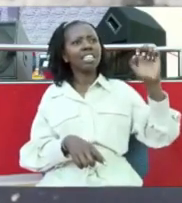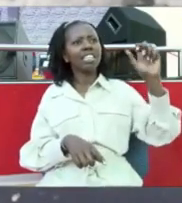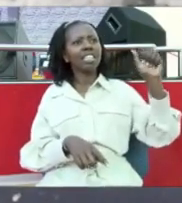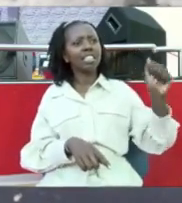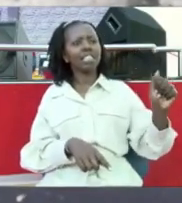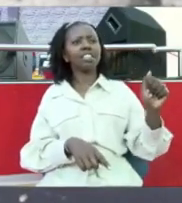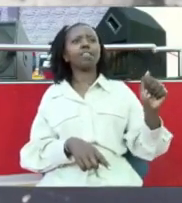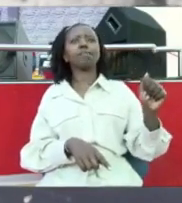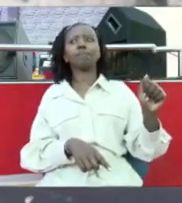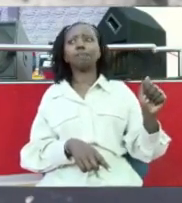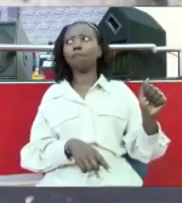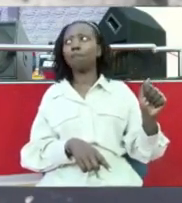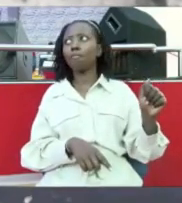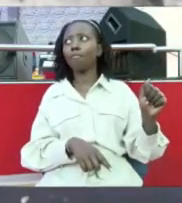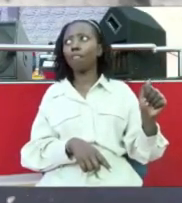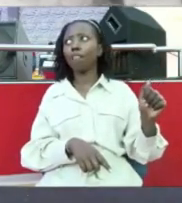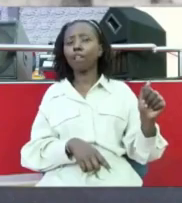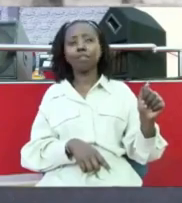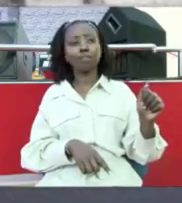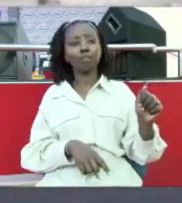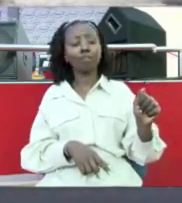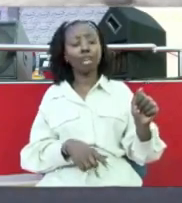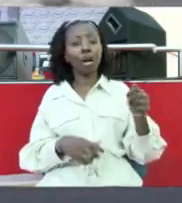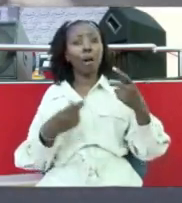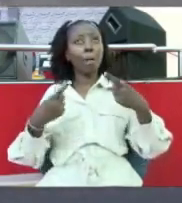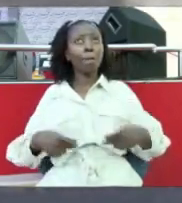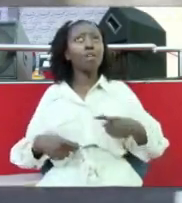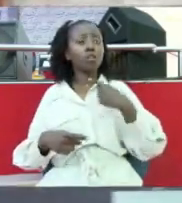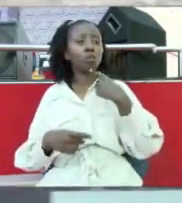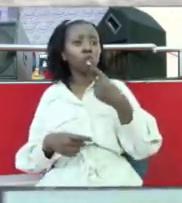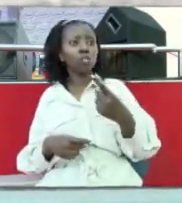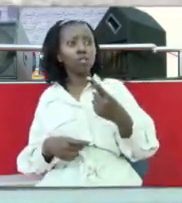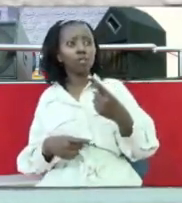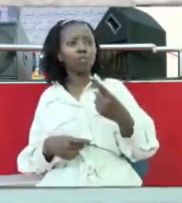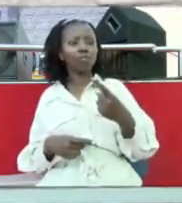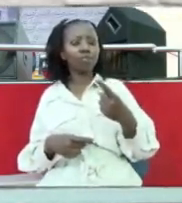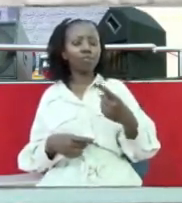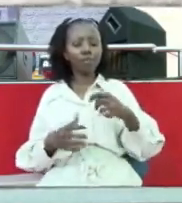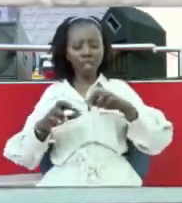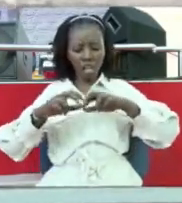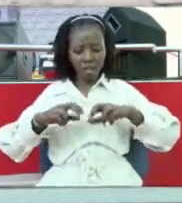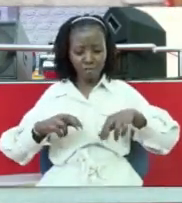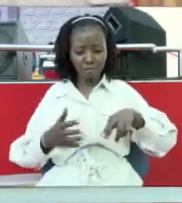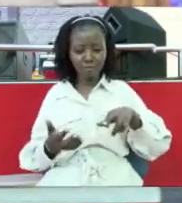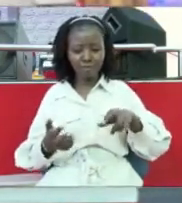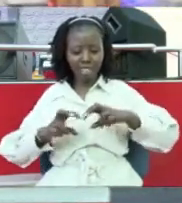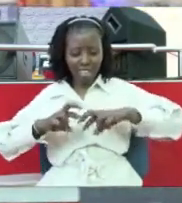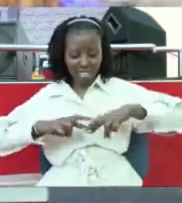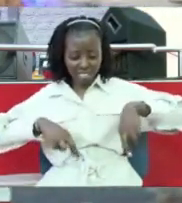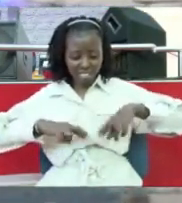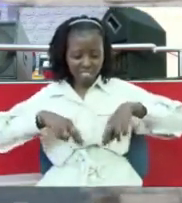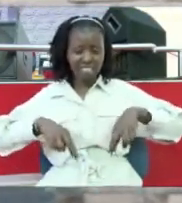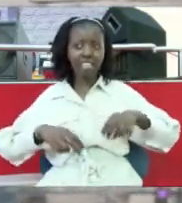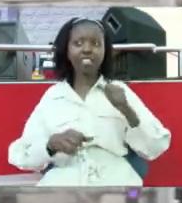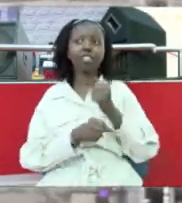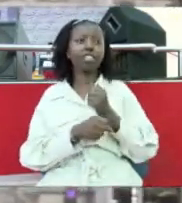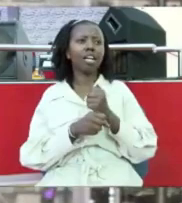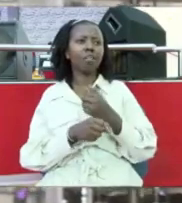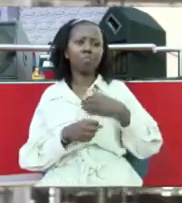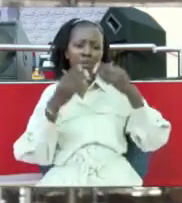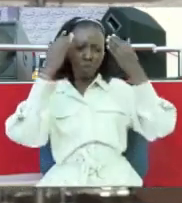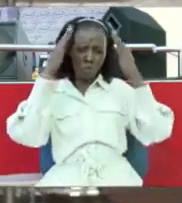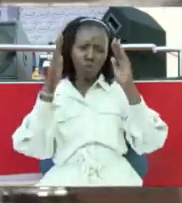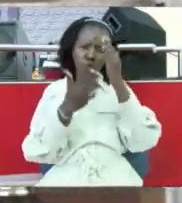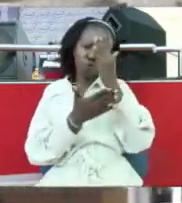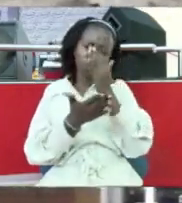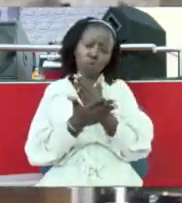Eh? You see, somebody said this. A research was done. Utafiti ukafanywa. I don't know how true it is. Sijui kama